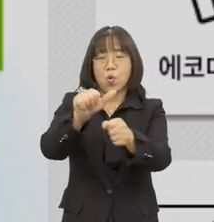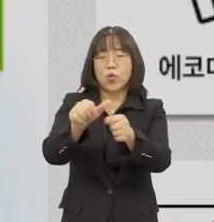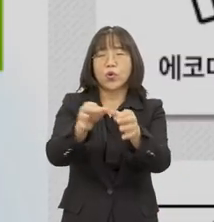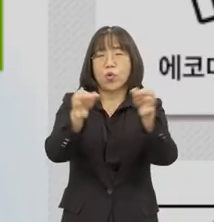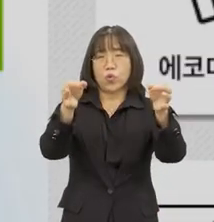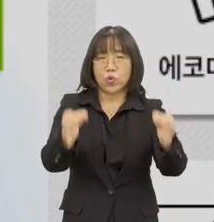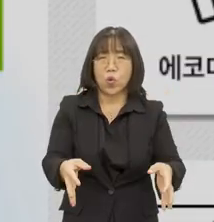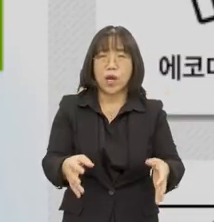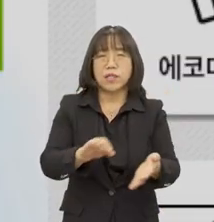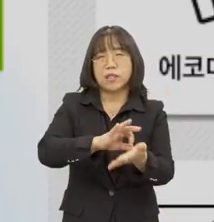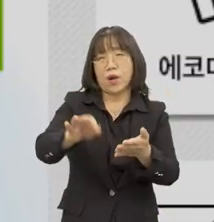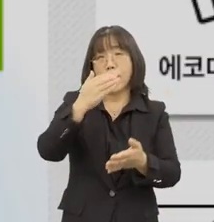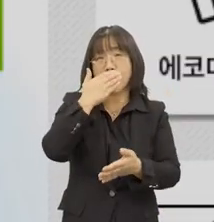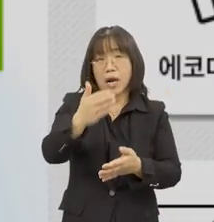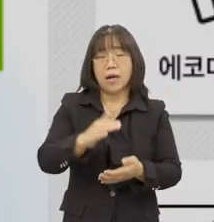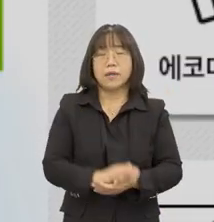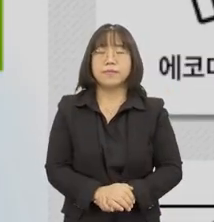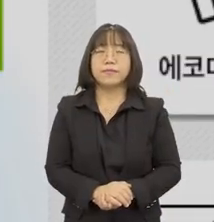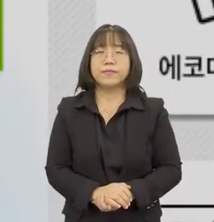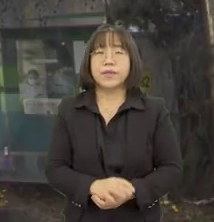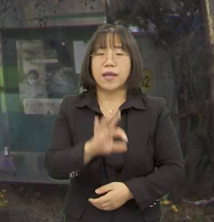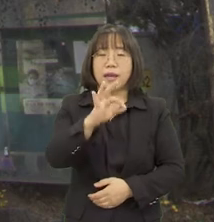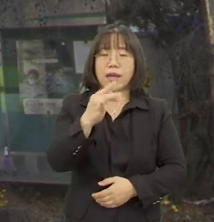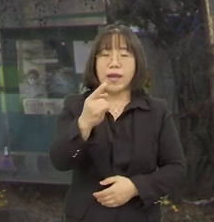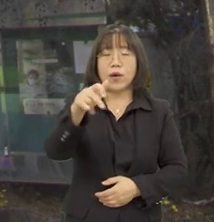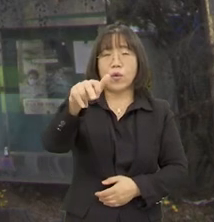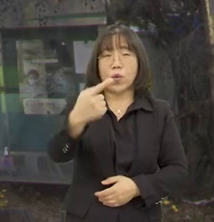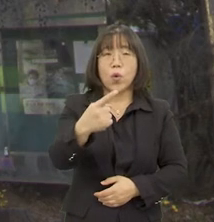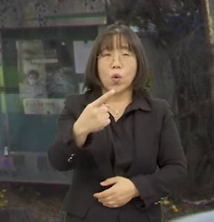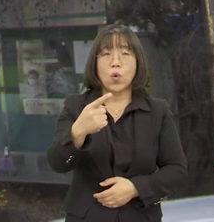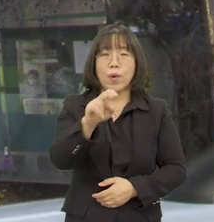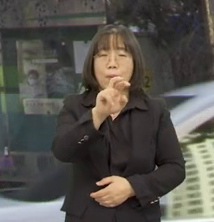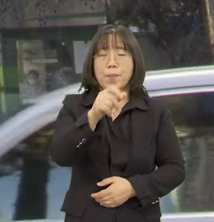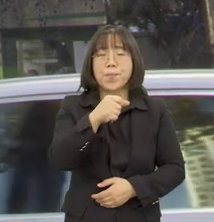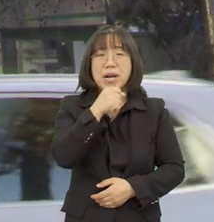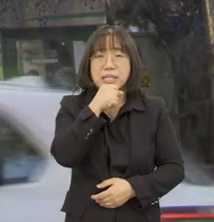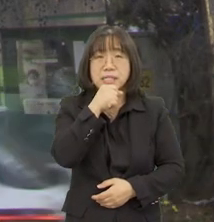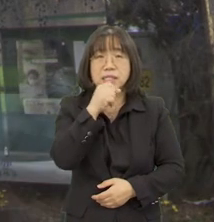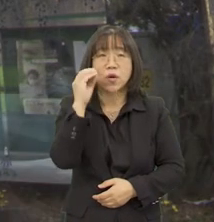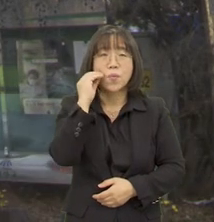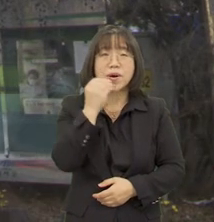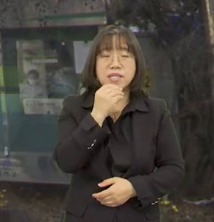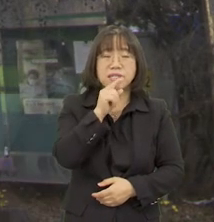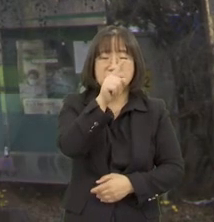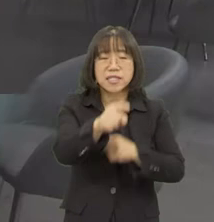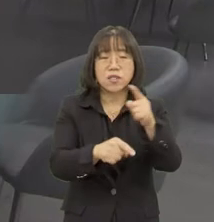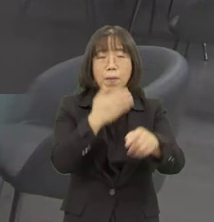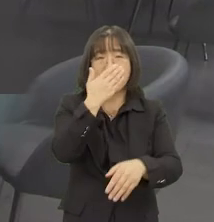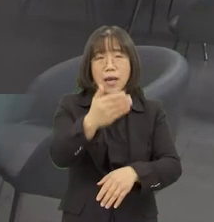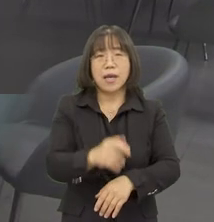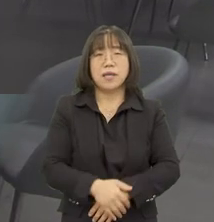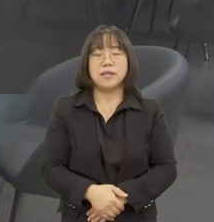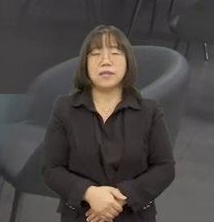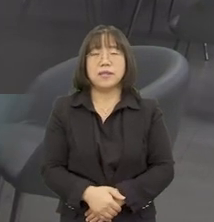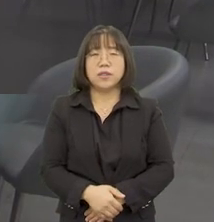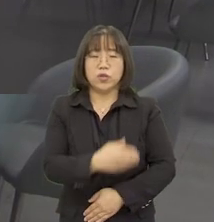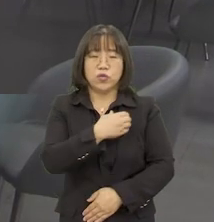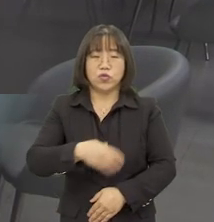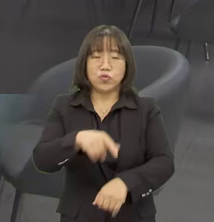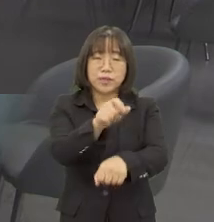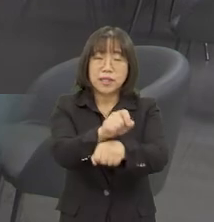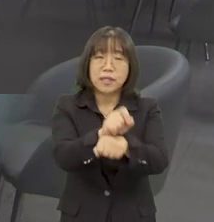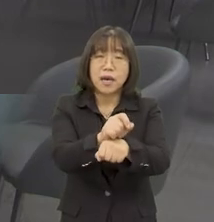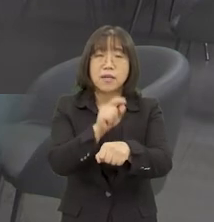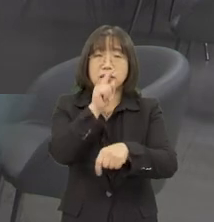5년입니다. 참여 희망자는 서울시 에코마일리지 홈페이지 또는 가까운 동주민센터를 방문해 신청할 수